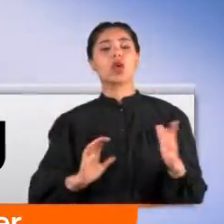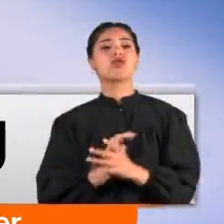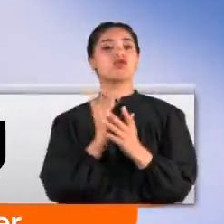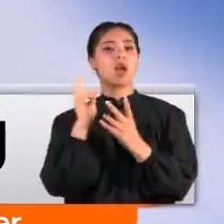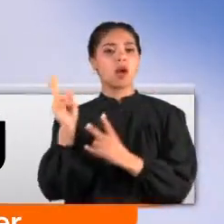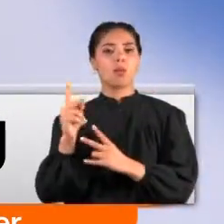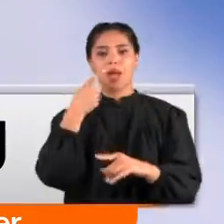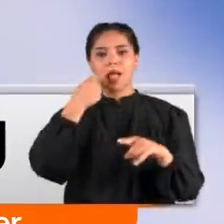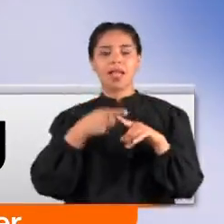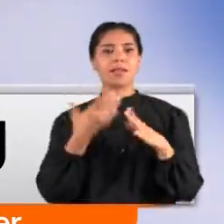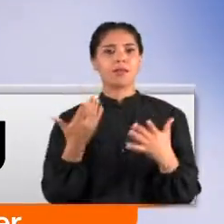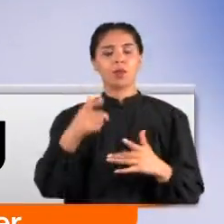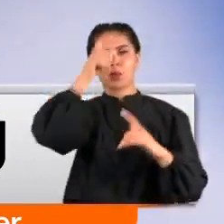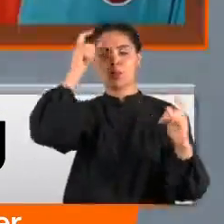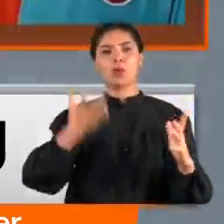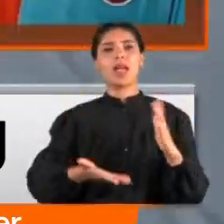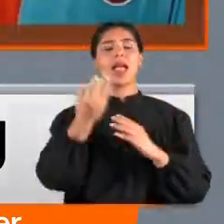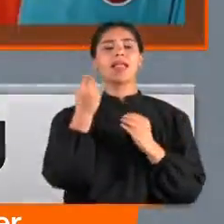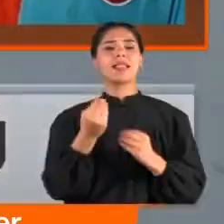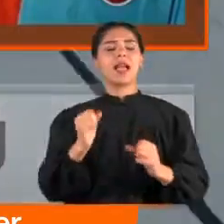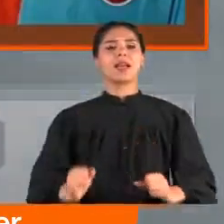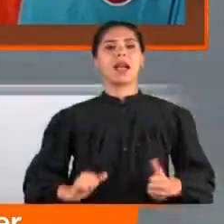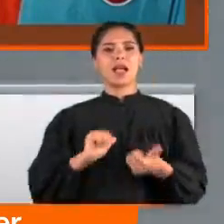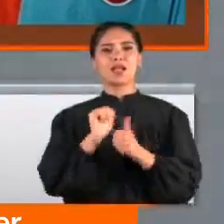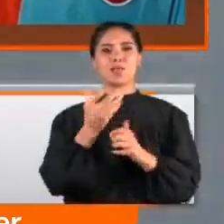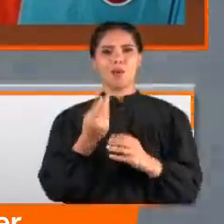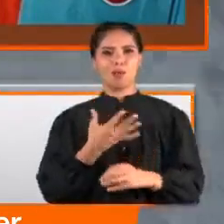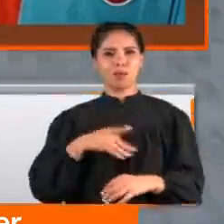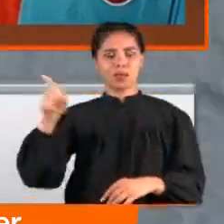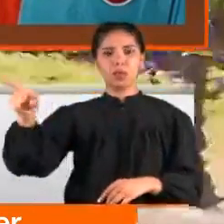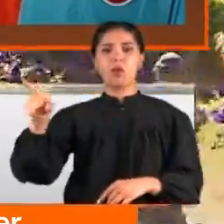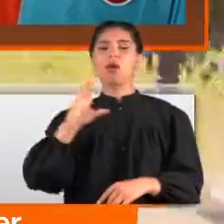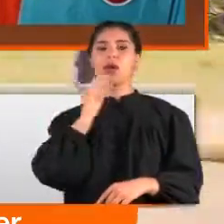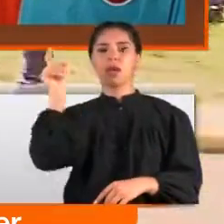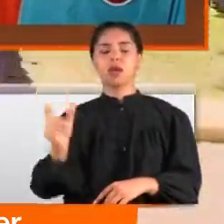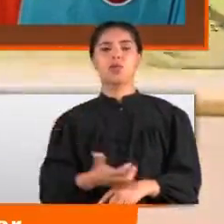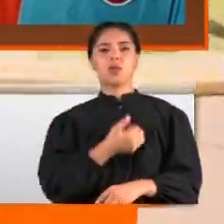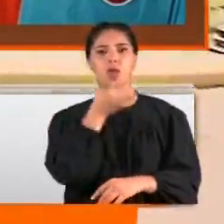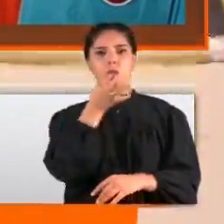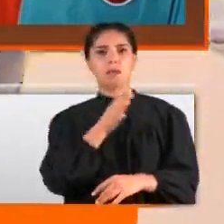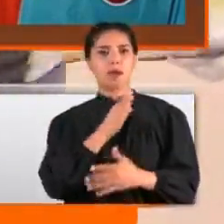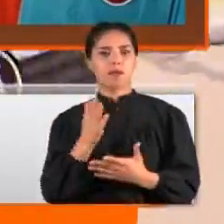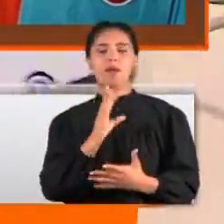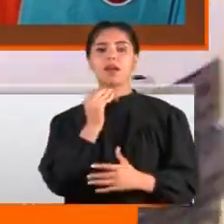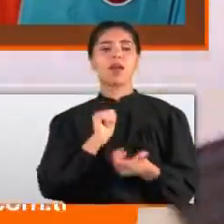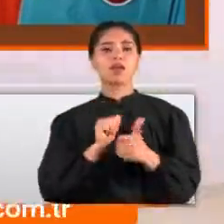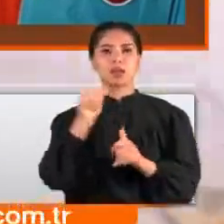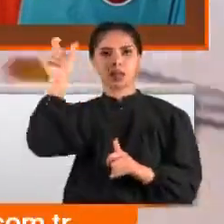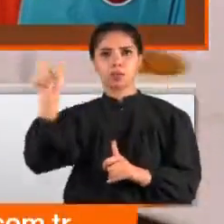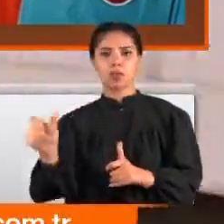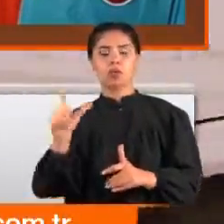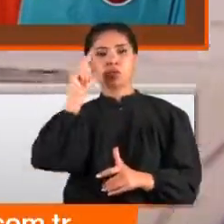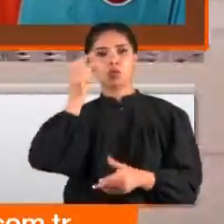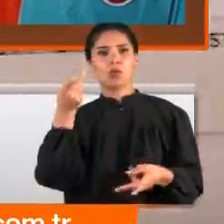En büyük hedefi Türkiye'nin en iyi kayak sporcusu olmaktı ama o talihsiz gençten acı haber geldi. Genç sporcu şüpheli